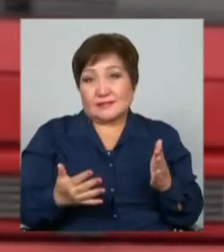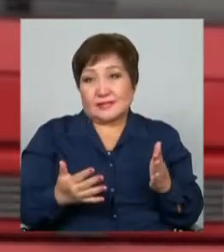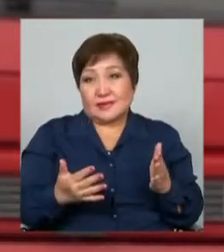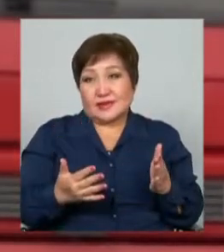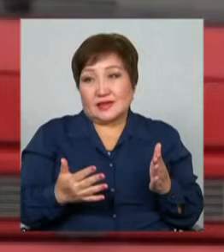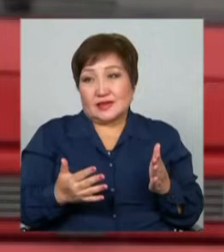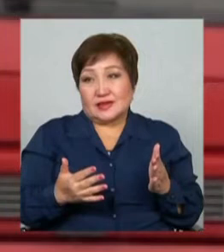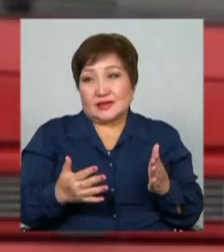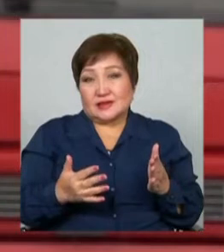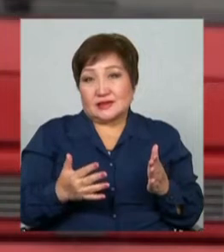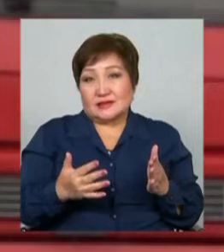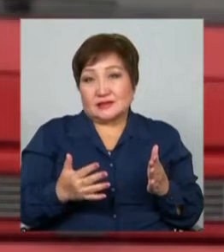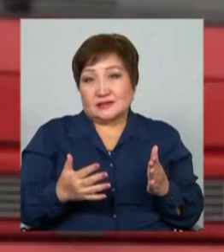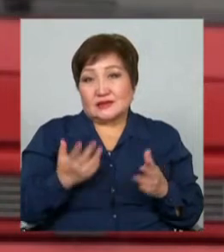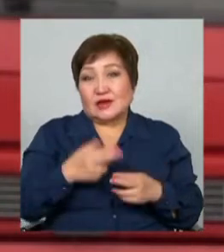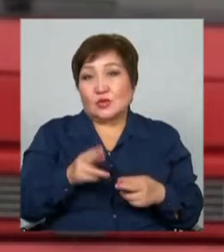такие, осы